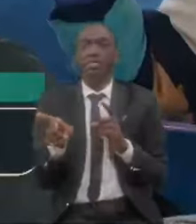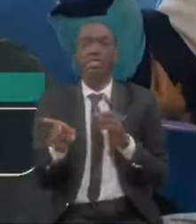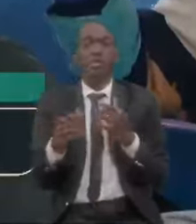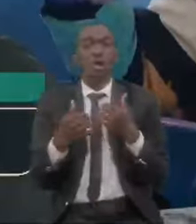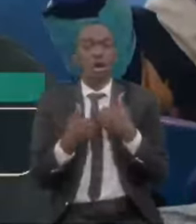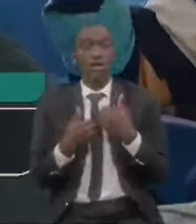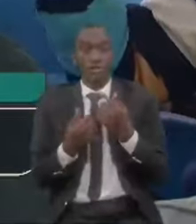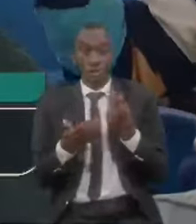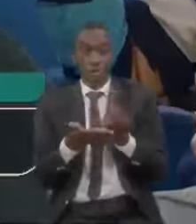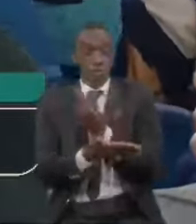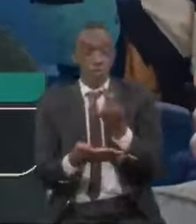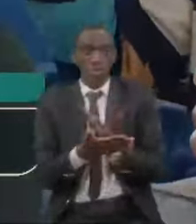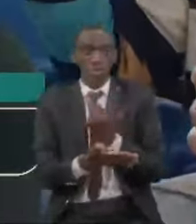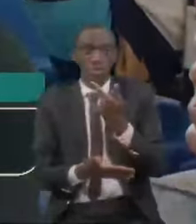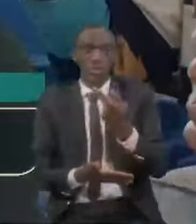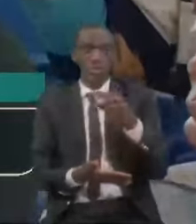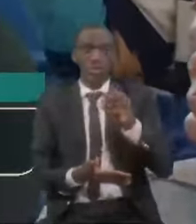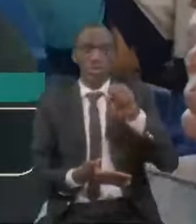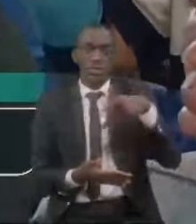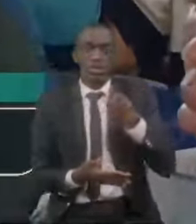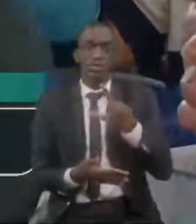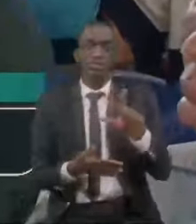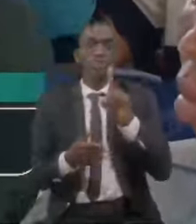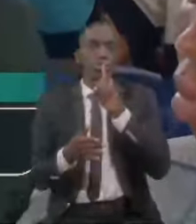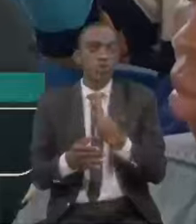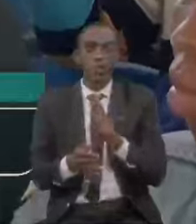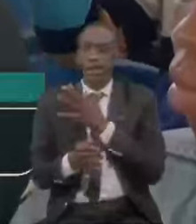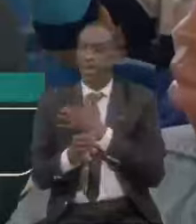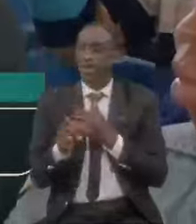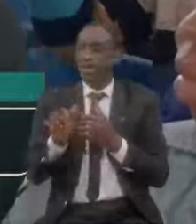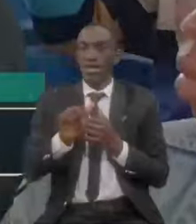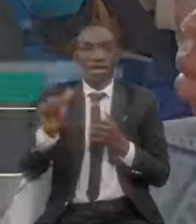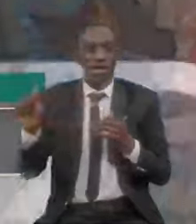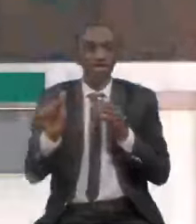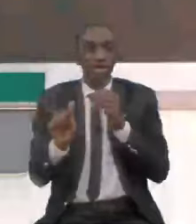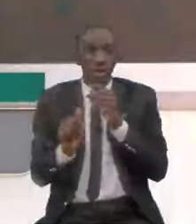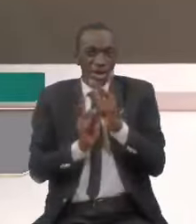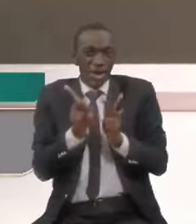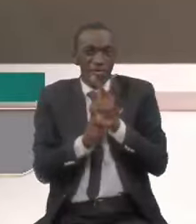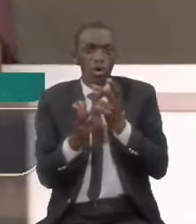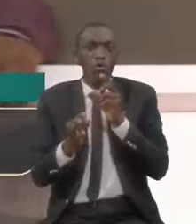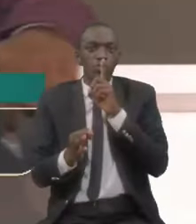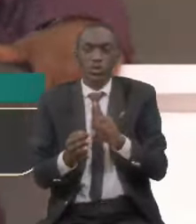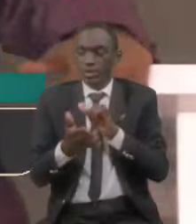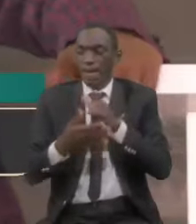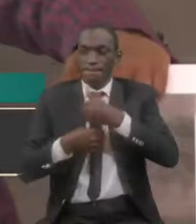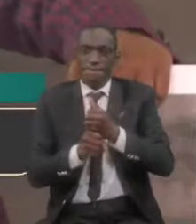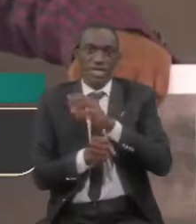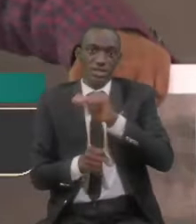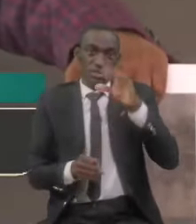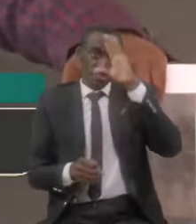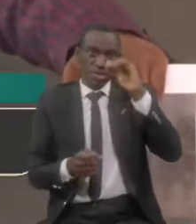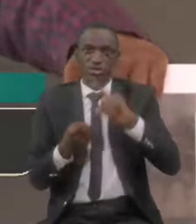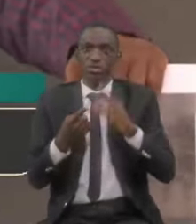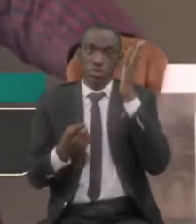la vérité de l'évangile, et le type de vérité qui amène un homme à savoir que là où je suis,